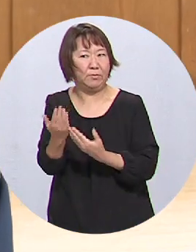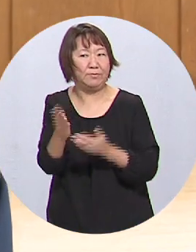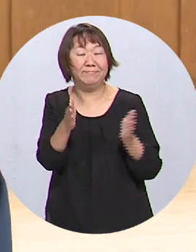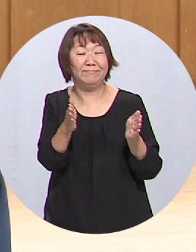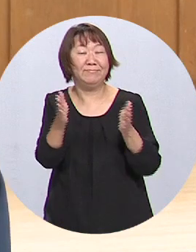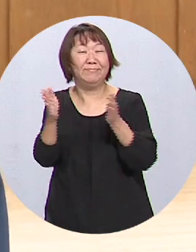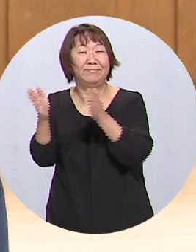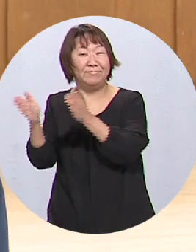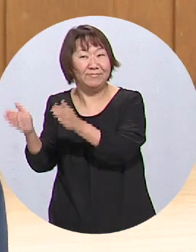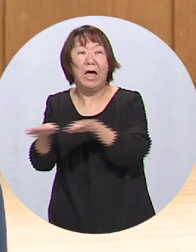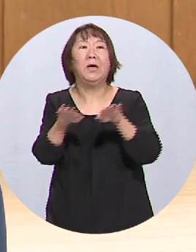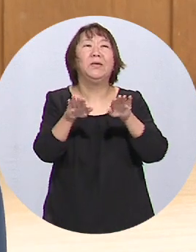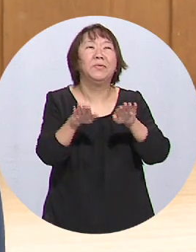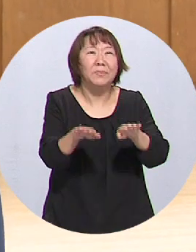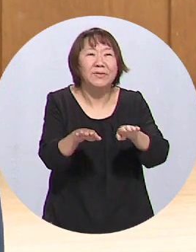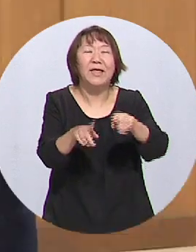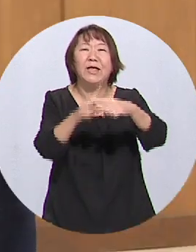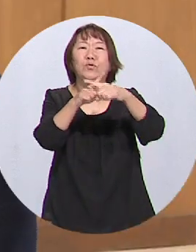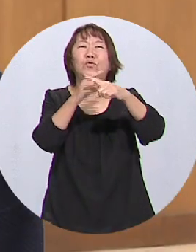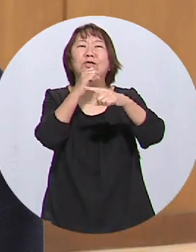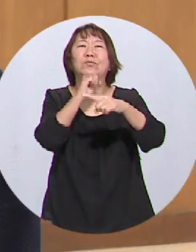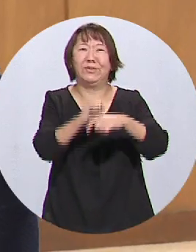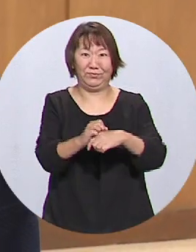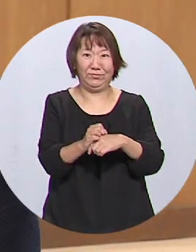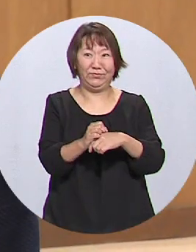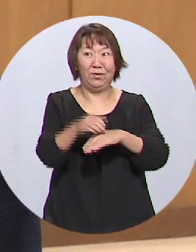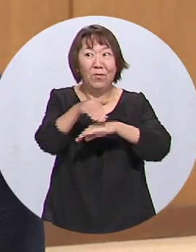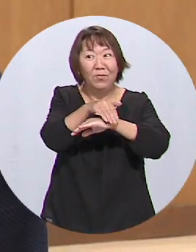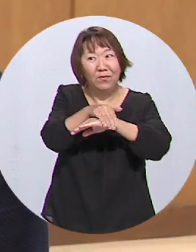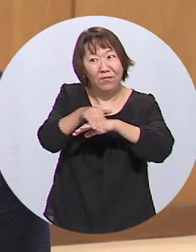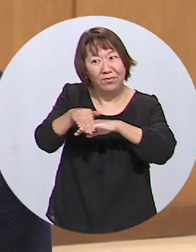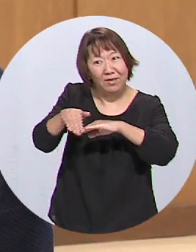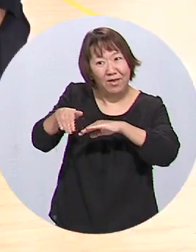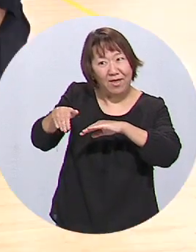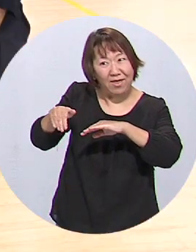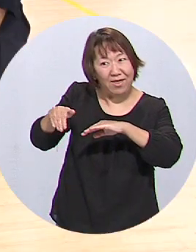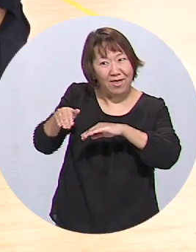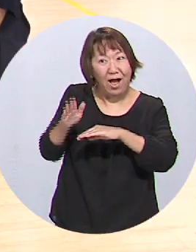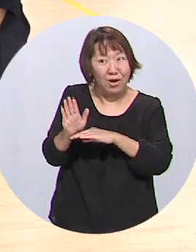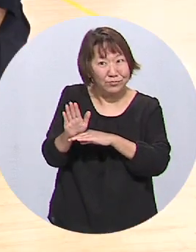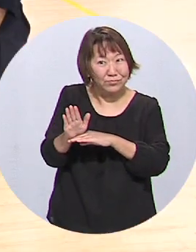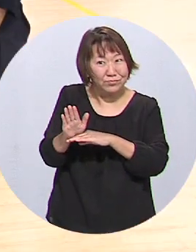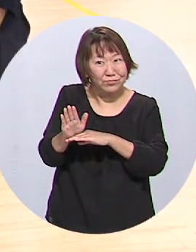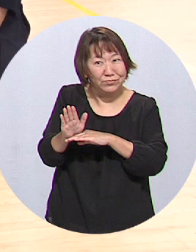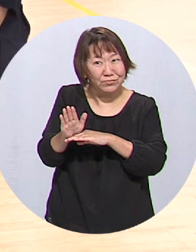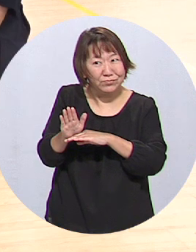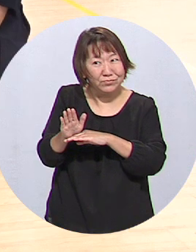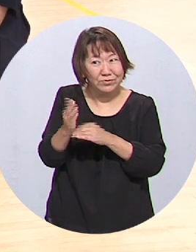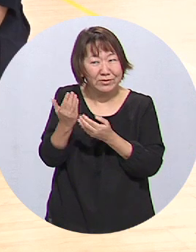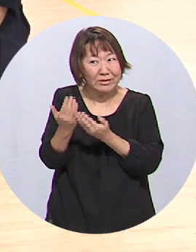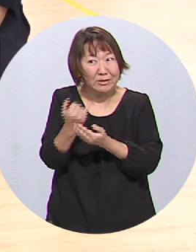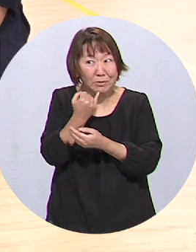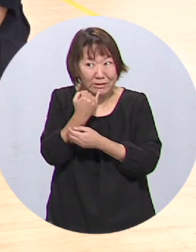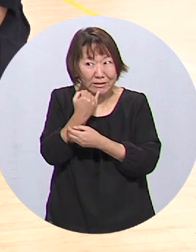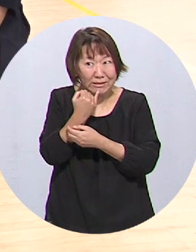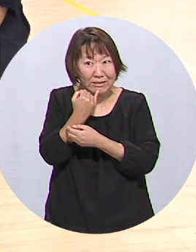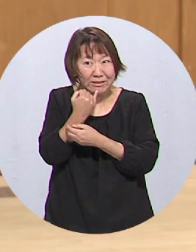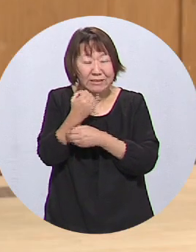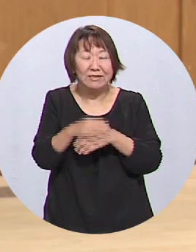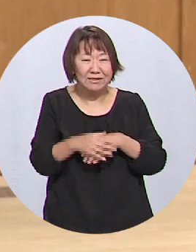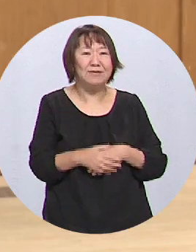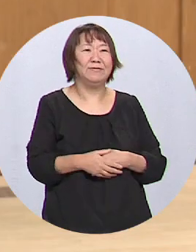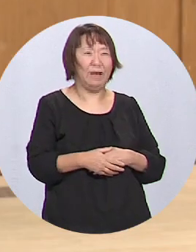この放送がクリスマスなんですよ、はい、クリスマスのご予定みたいなのもちょっと、もしあれだったらちょっと聞いてもいいですか。 そうです、